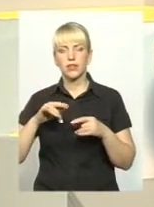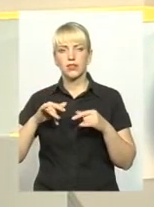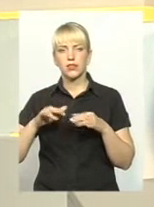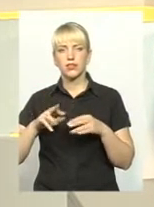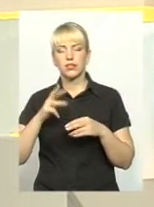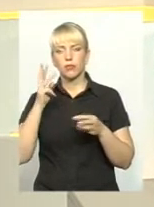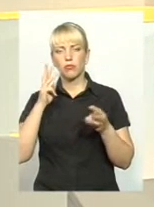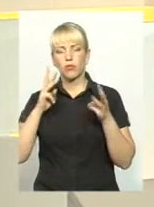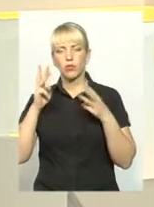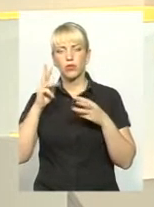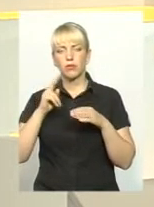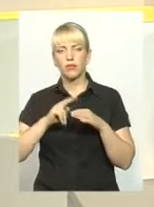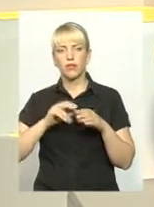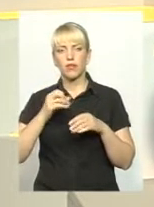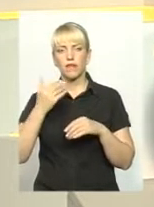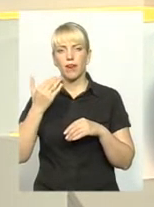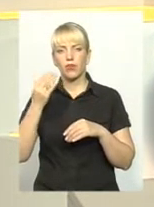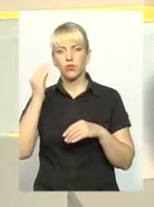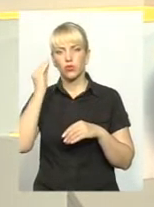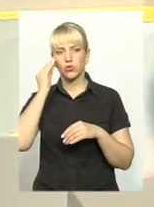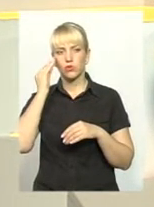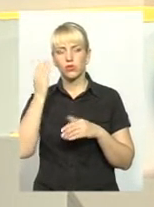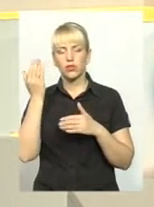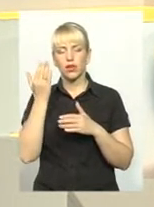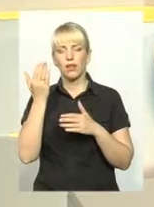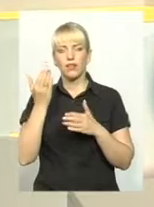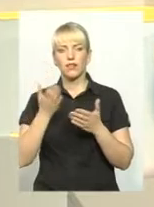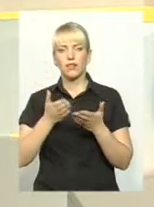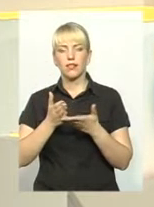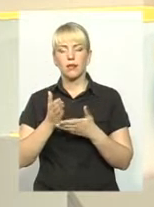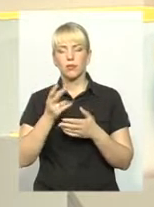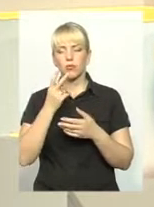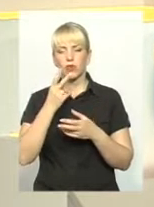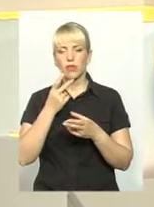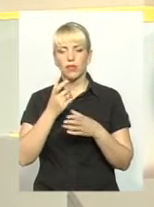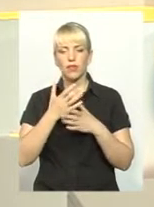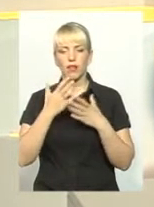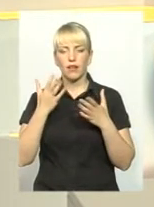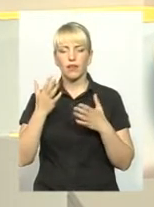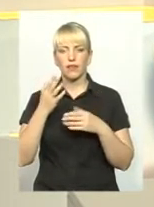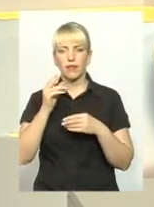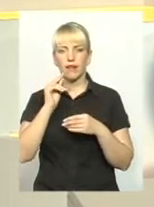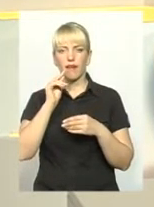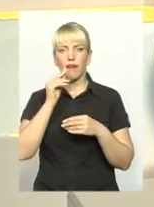модернізації поліції, на вашу думку, які напрямки показали найбільшу, найкращу